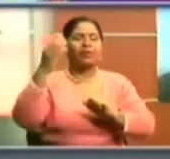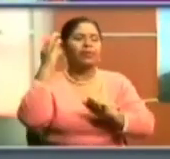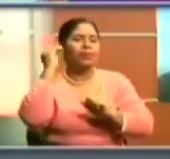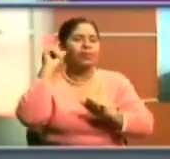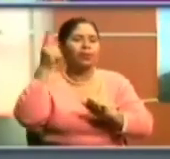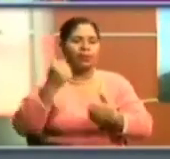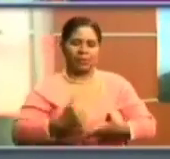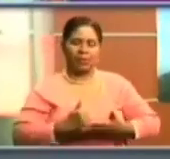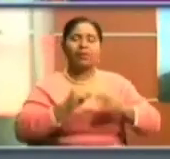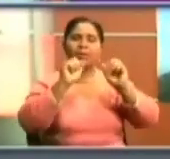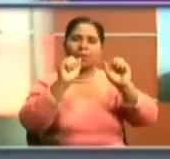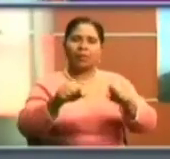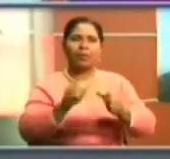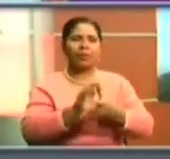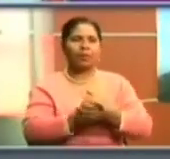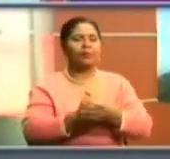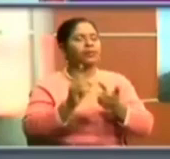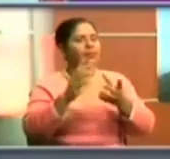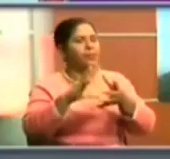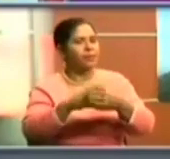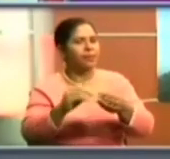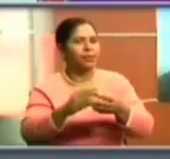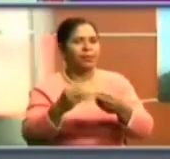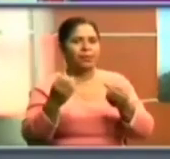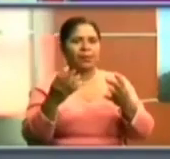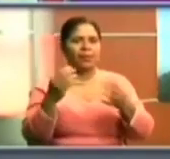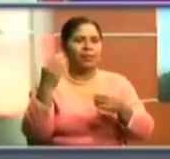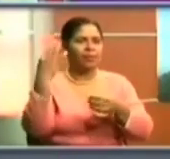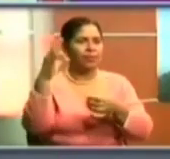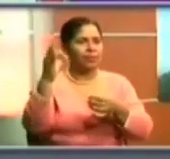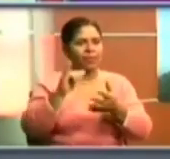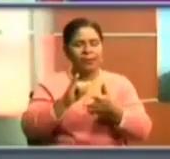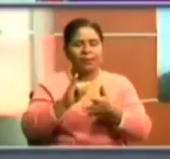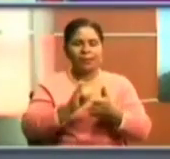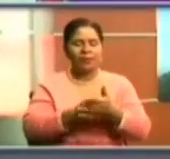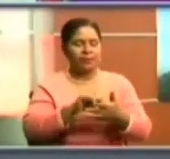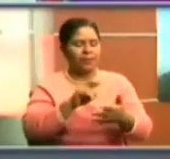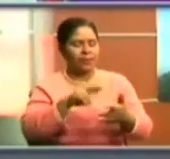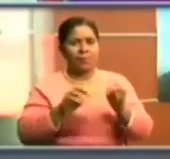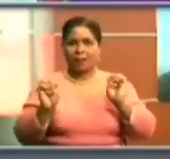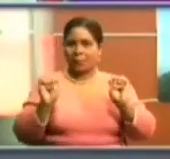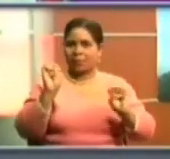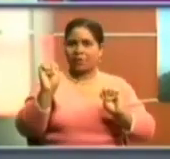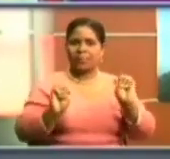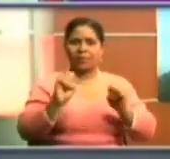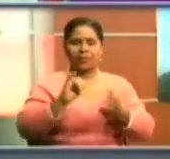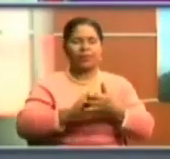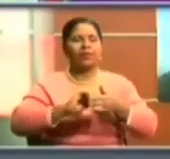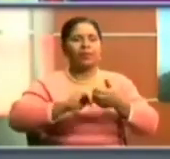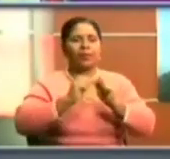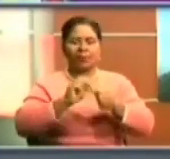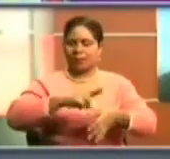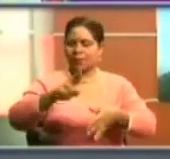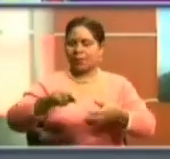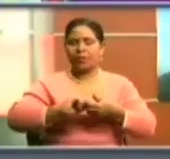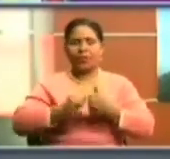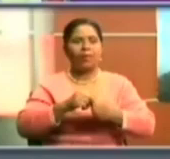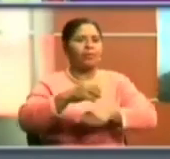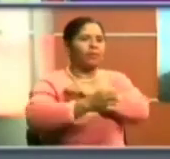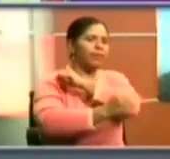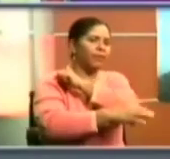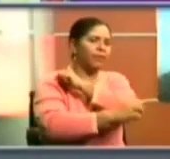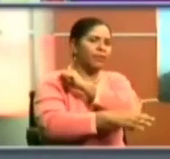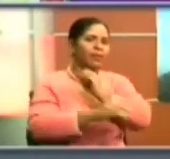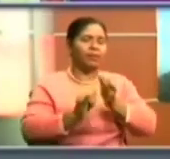nous. Nous déjà, pour parler avec un film français, La Seine, qui a une fonds d'études d'évaluation pour nous comment résoudre le problème de la zone. Donc